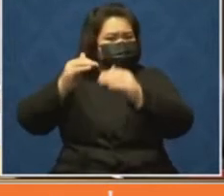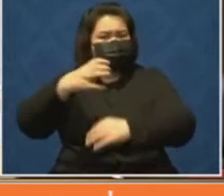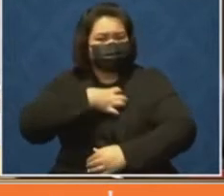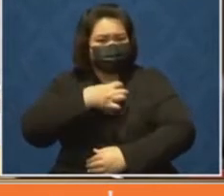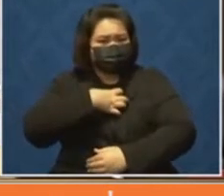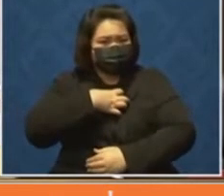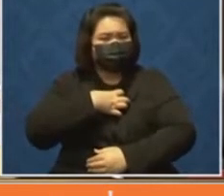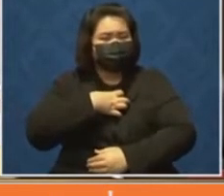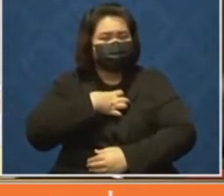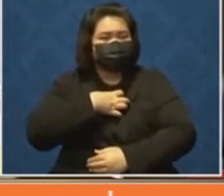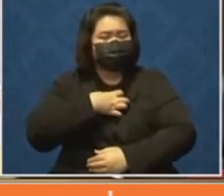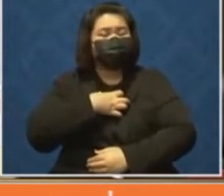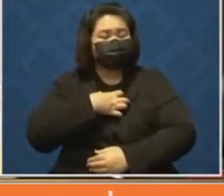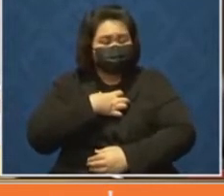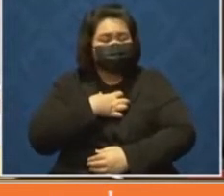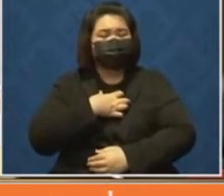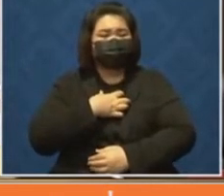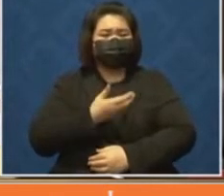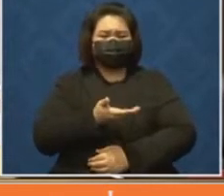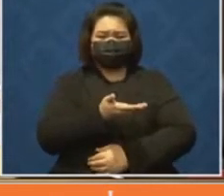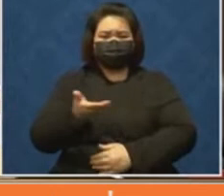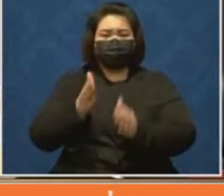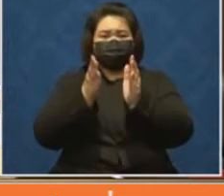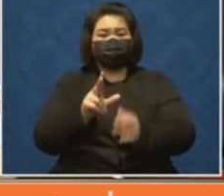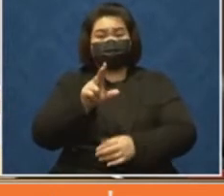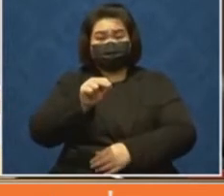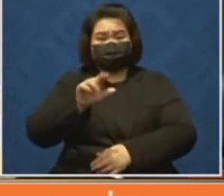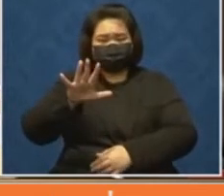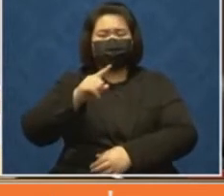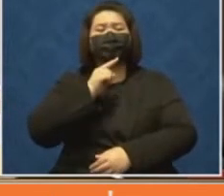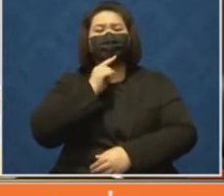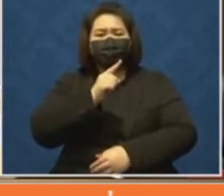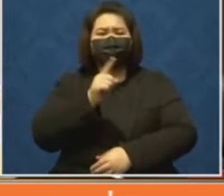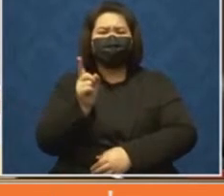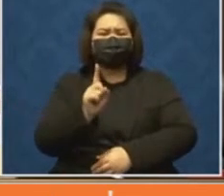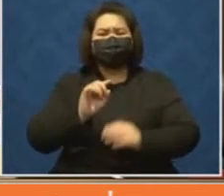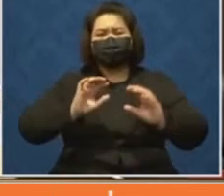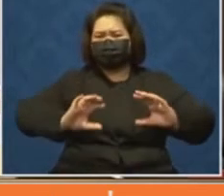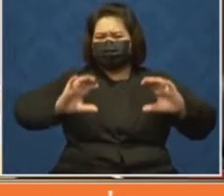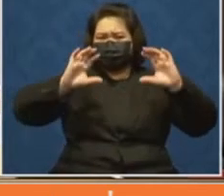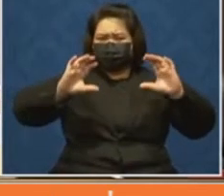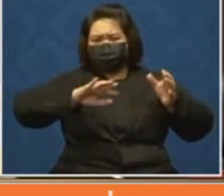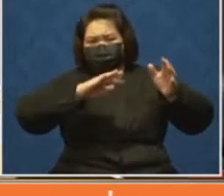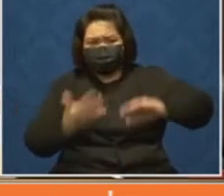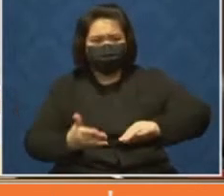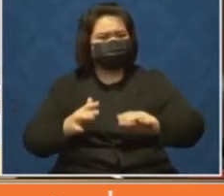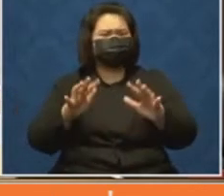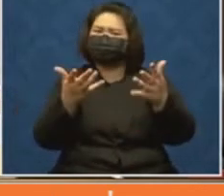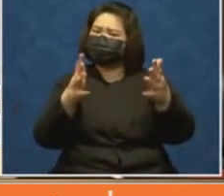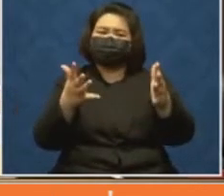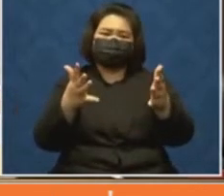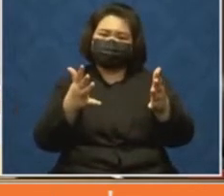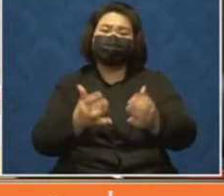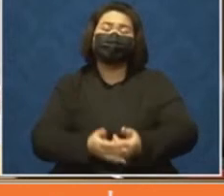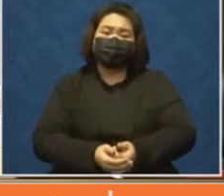มีเพีงแค่ความหวังดีที่มีตอชาตบ้านเม Lynมีเพียงคามคิความอ่านทอยาก